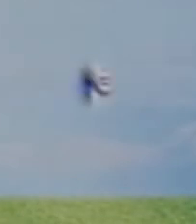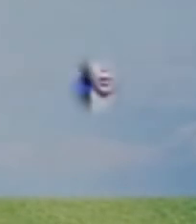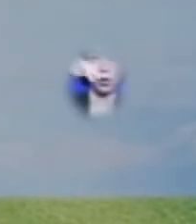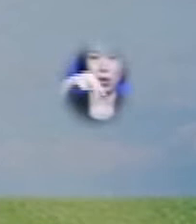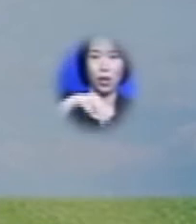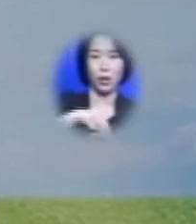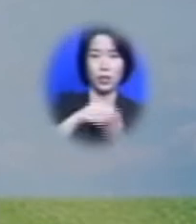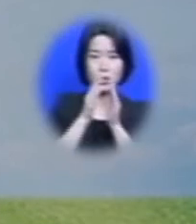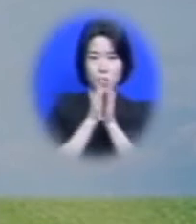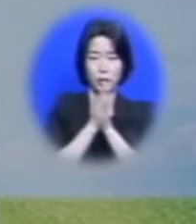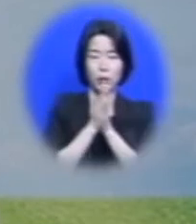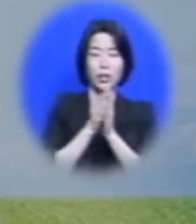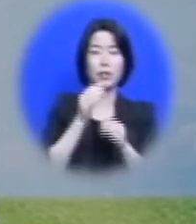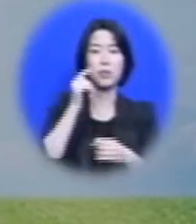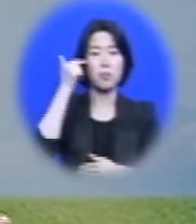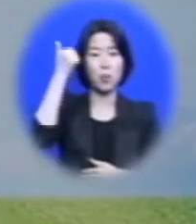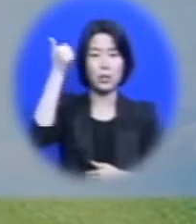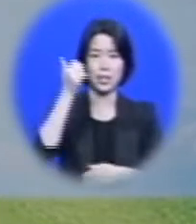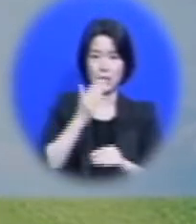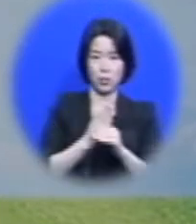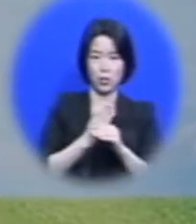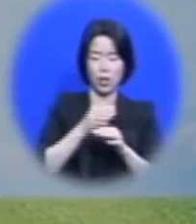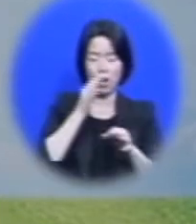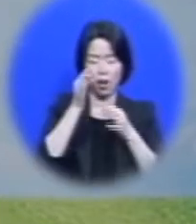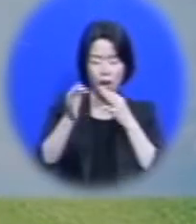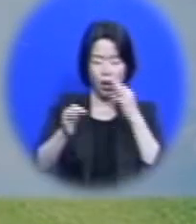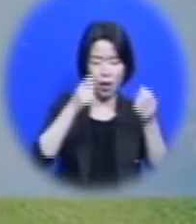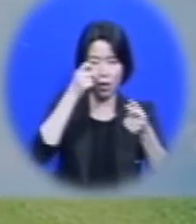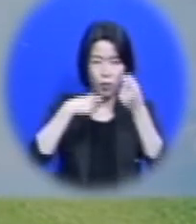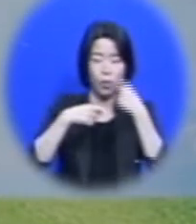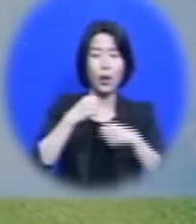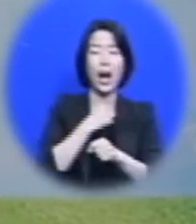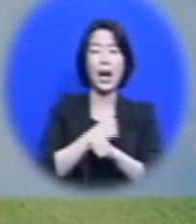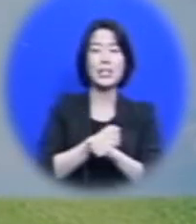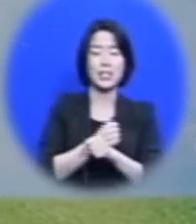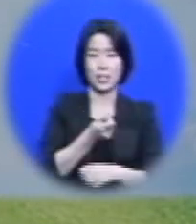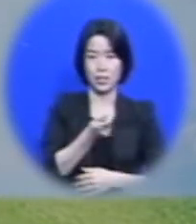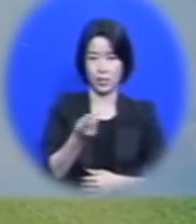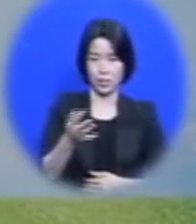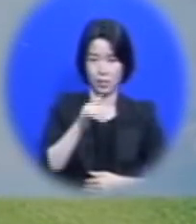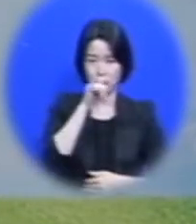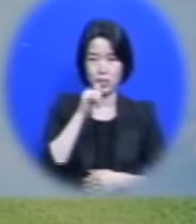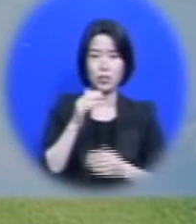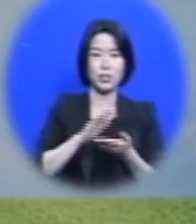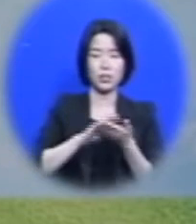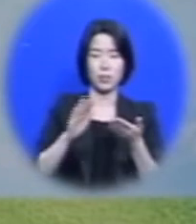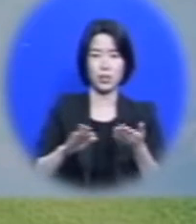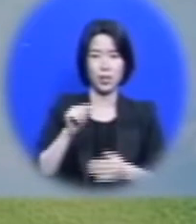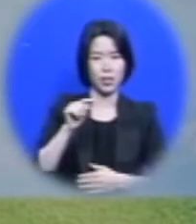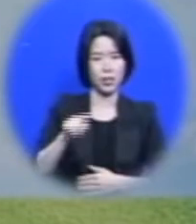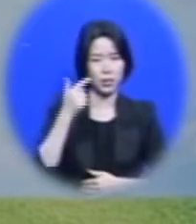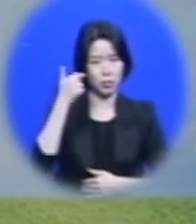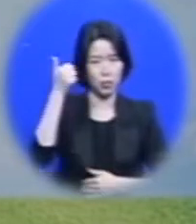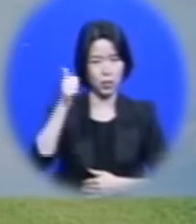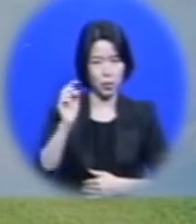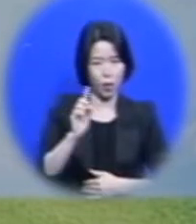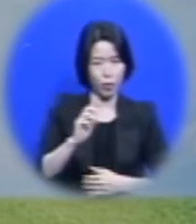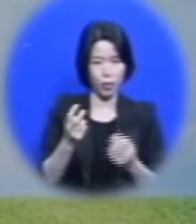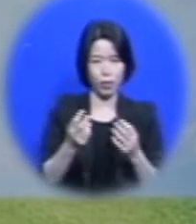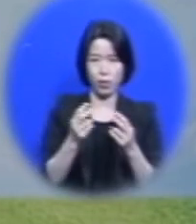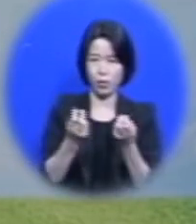기도하시는 목사님들 중에 통곡을 하시는 분들이 계셨습니다. 그 목사님이 어떤 문제로 인해서